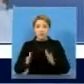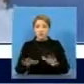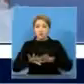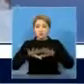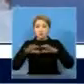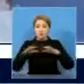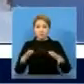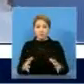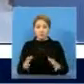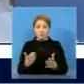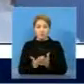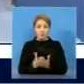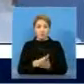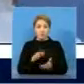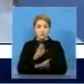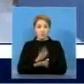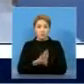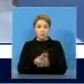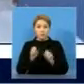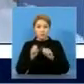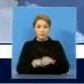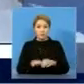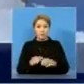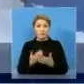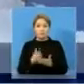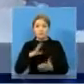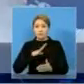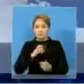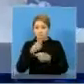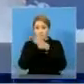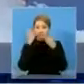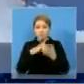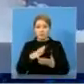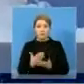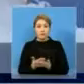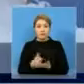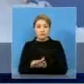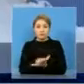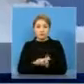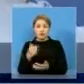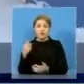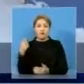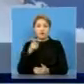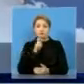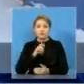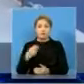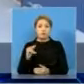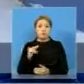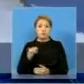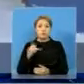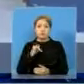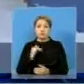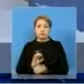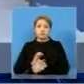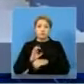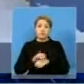на месте контейнеров образуются вот эти кучи. Вот, было объявление, что якобы они по вторникам, по субботам будут вывозить мусор.